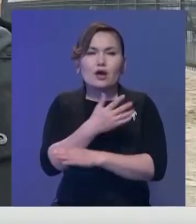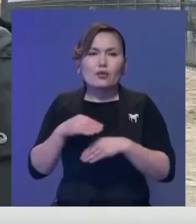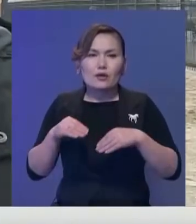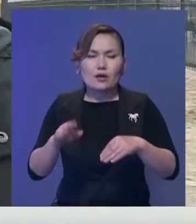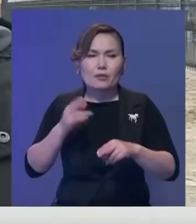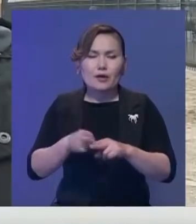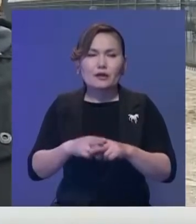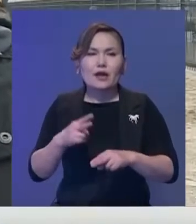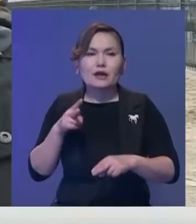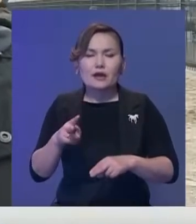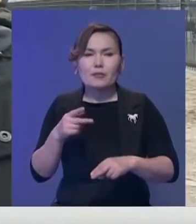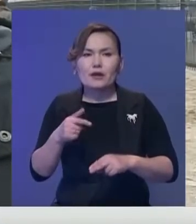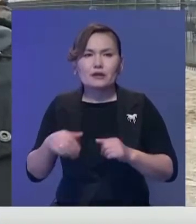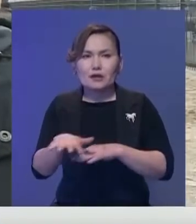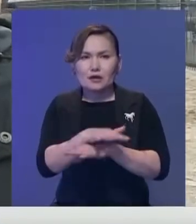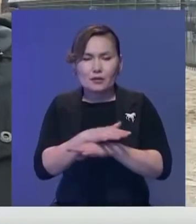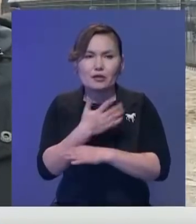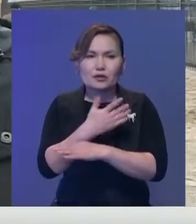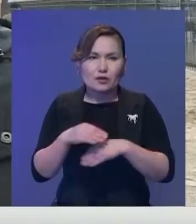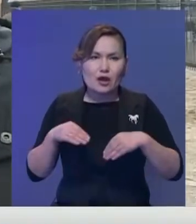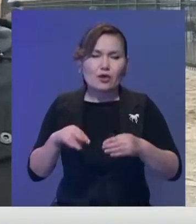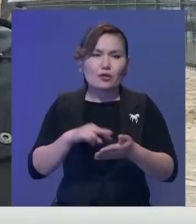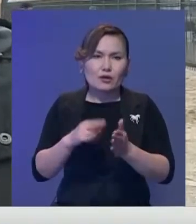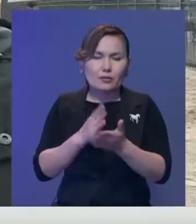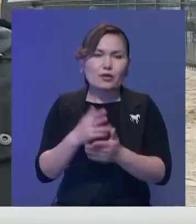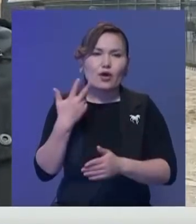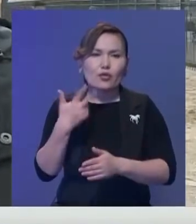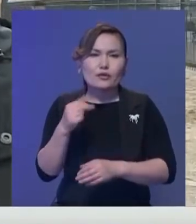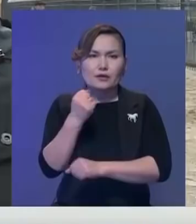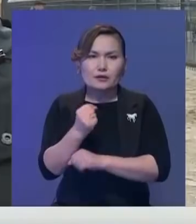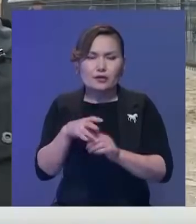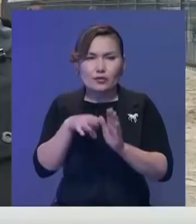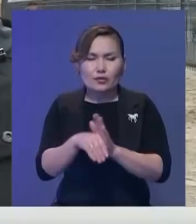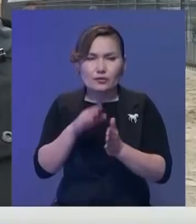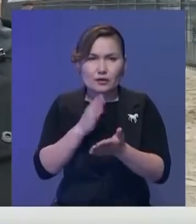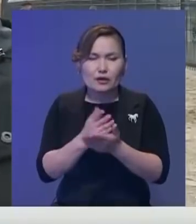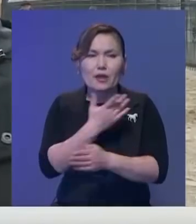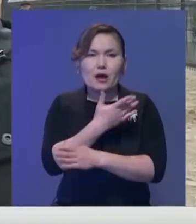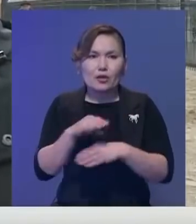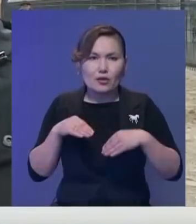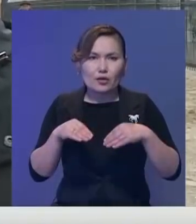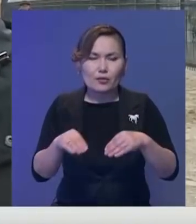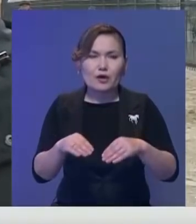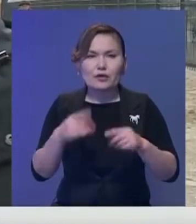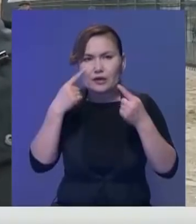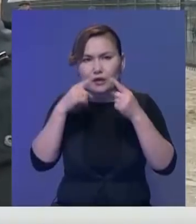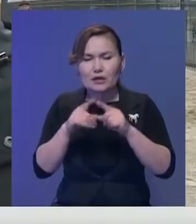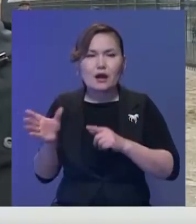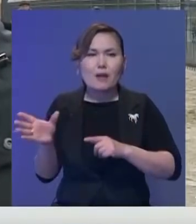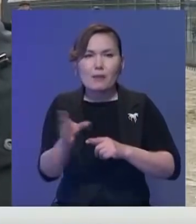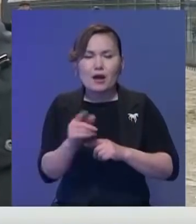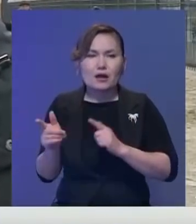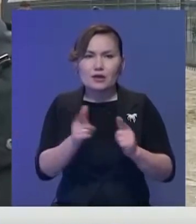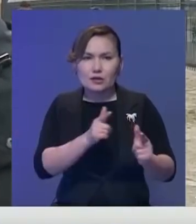2000 гектар жерге сексеуіл тұқымы себілетін болады. 30 адам жұмылдырылып отырмыз. Және орман отырғызу агрегаттары, техникалар барлық